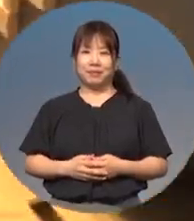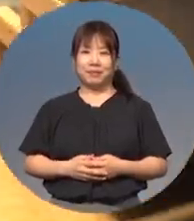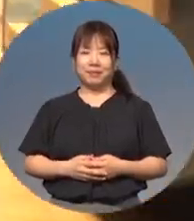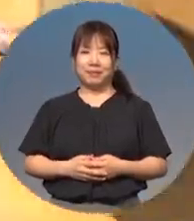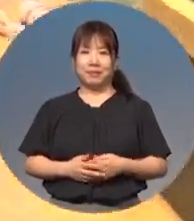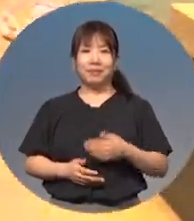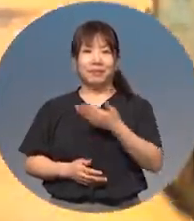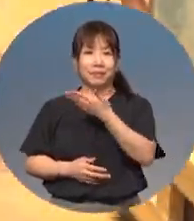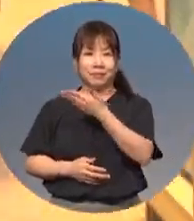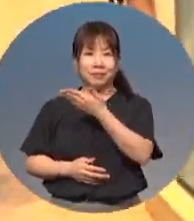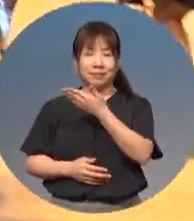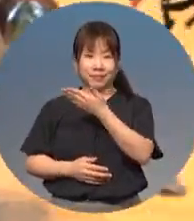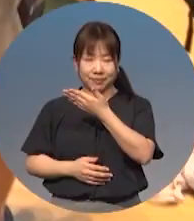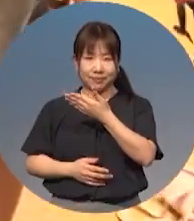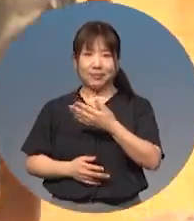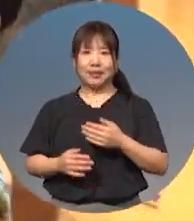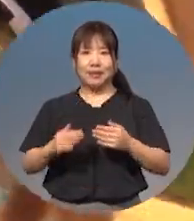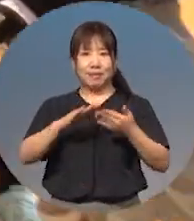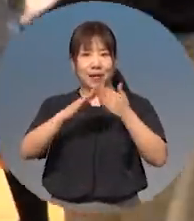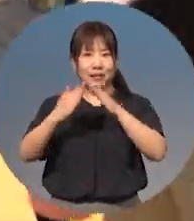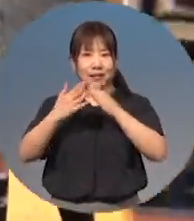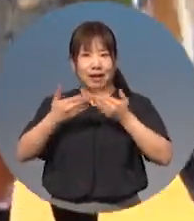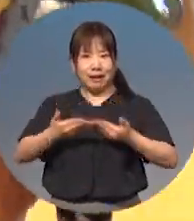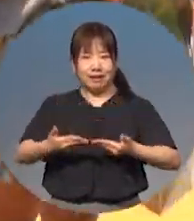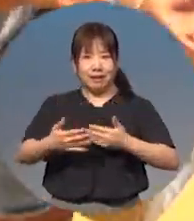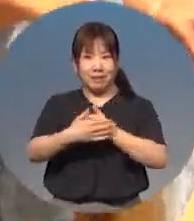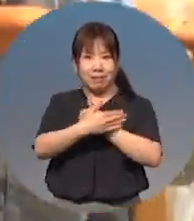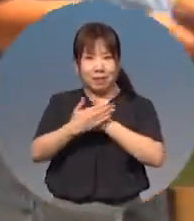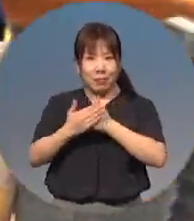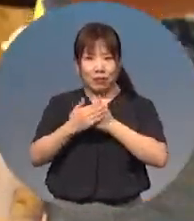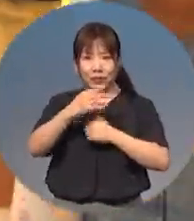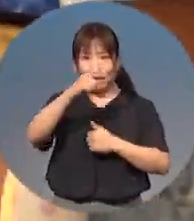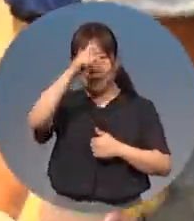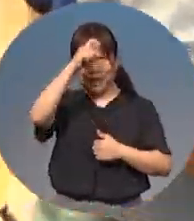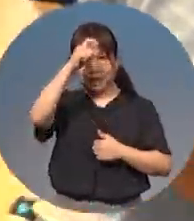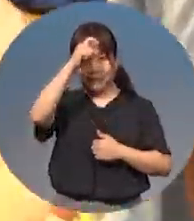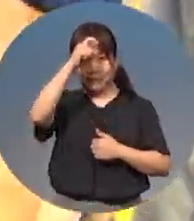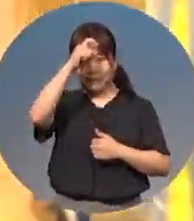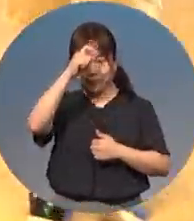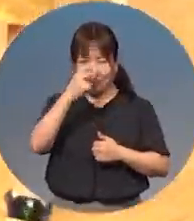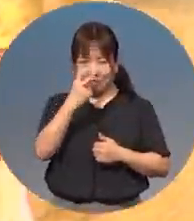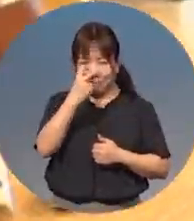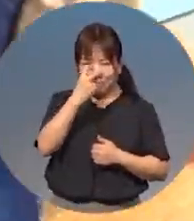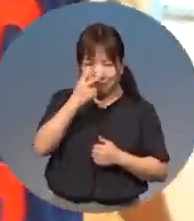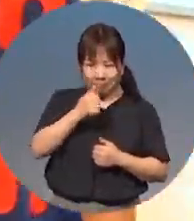こちらは街の安全を守る警察官がパトロール中です